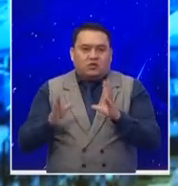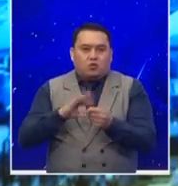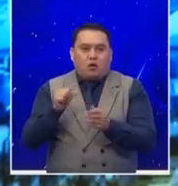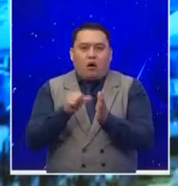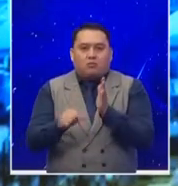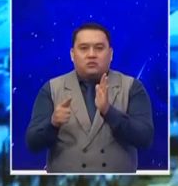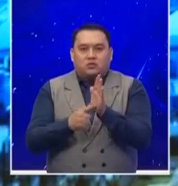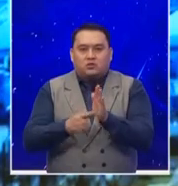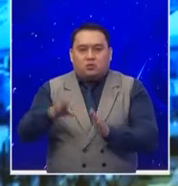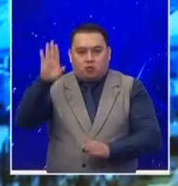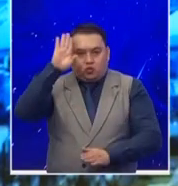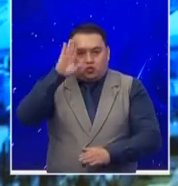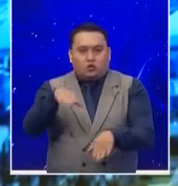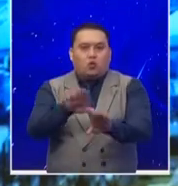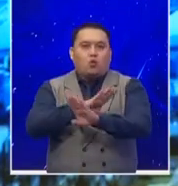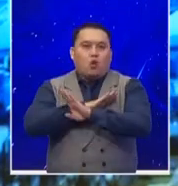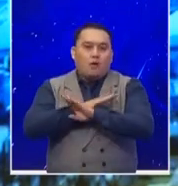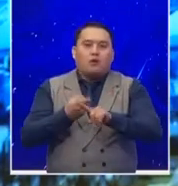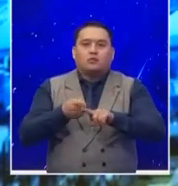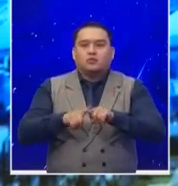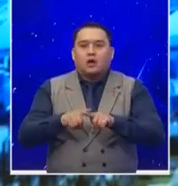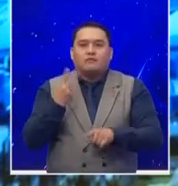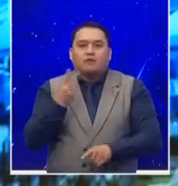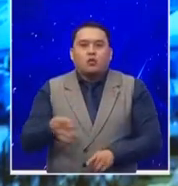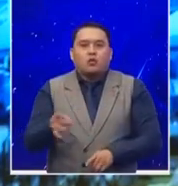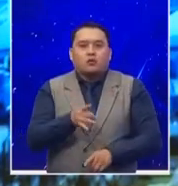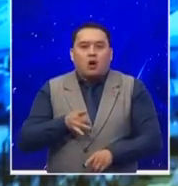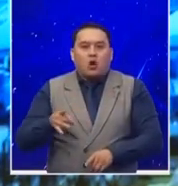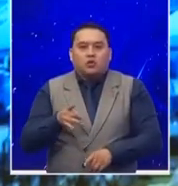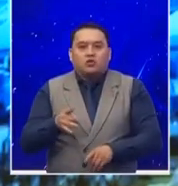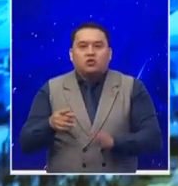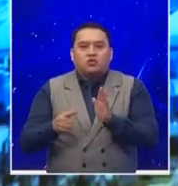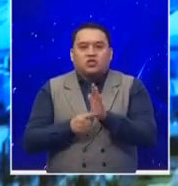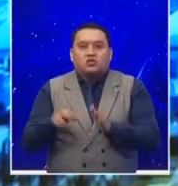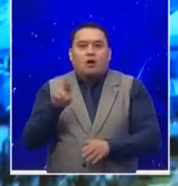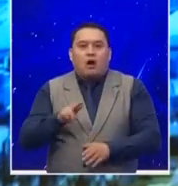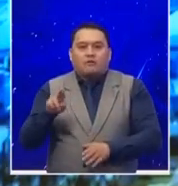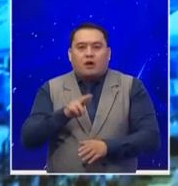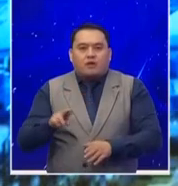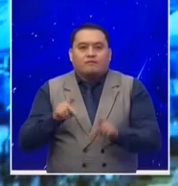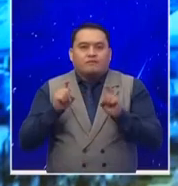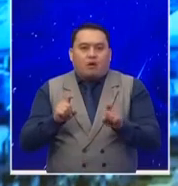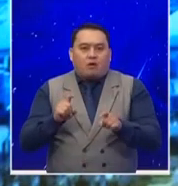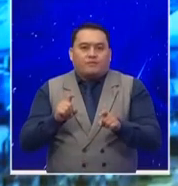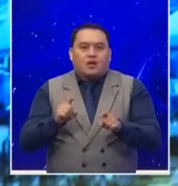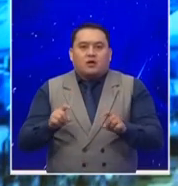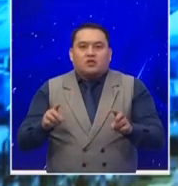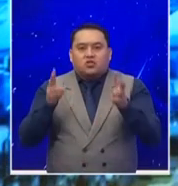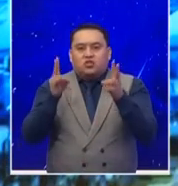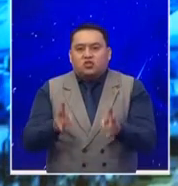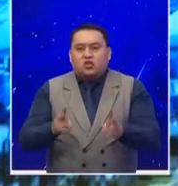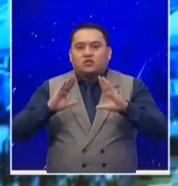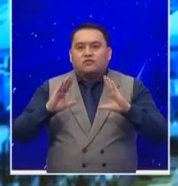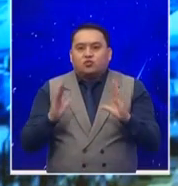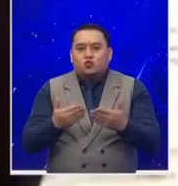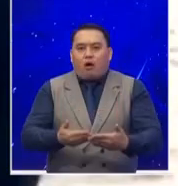67 жастағы ер адам көз жұмды. Оқиға Жетісу шағын ауданында 7 қаңтар күні тіркелген. Төтенше жағдай